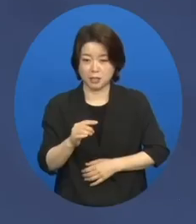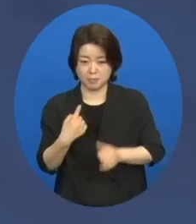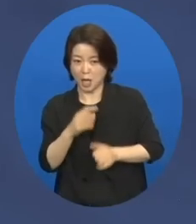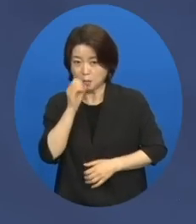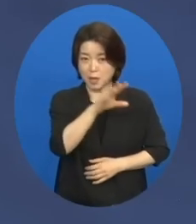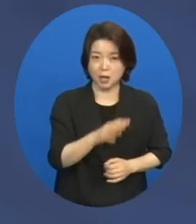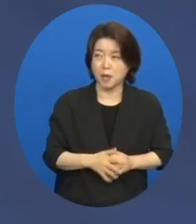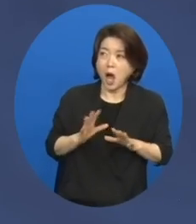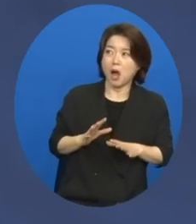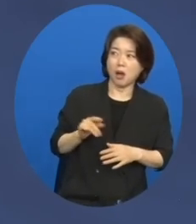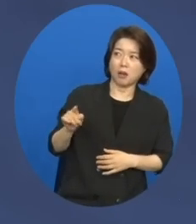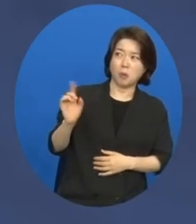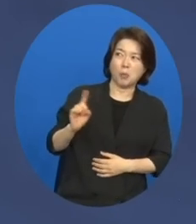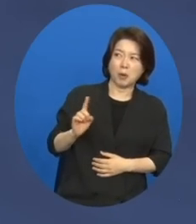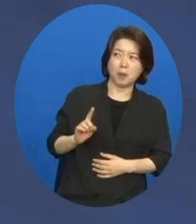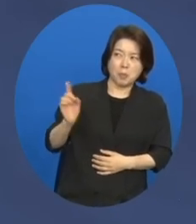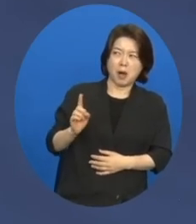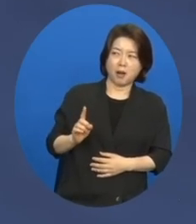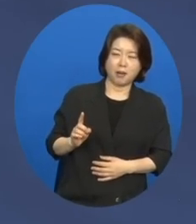어머 지금 뭐라 그랬어?